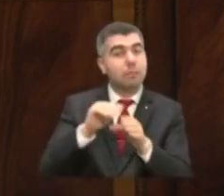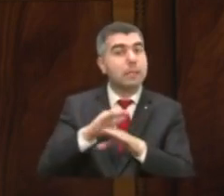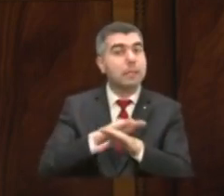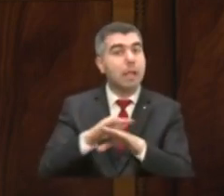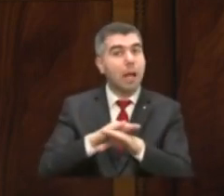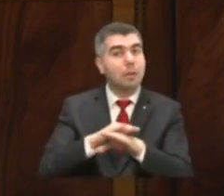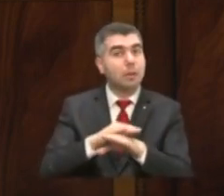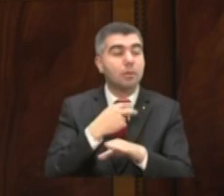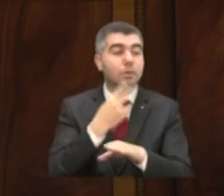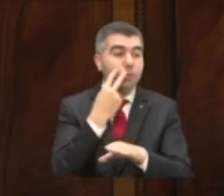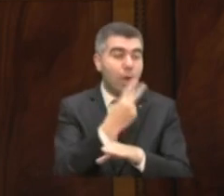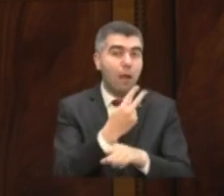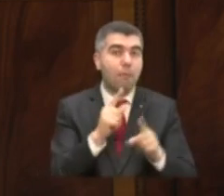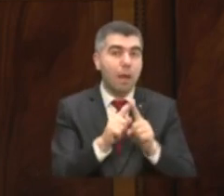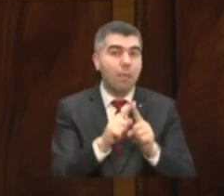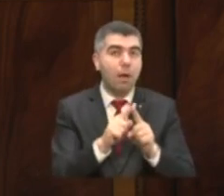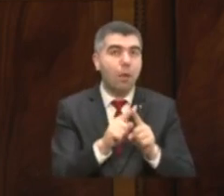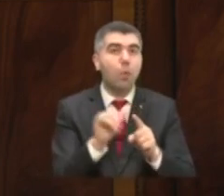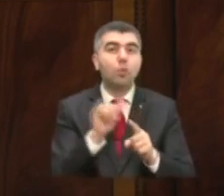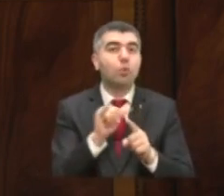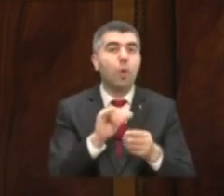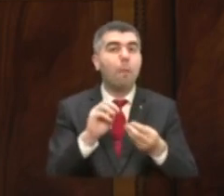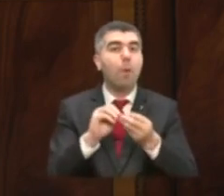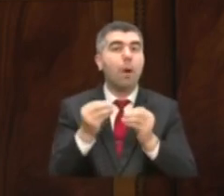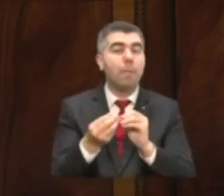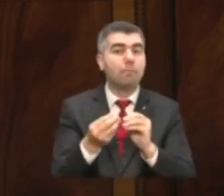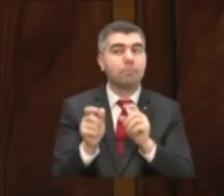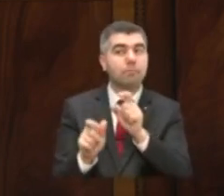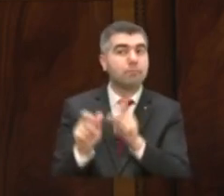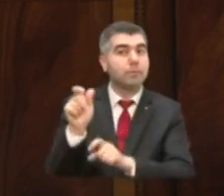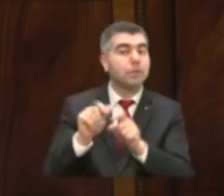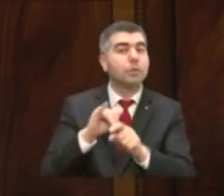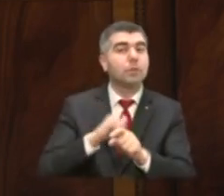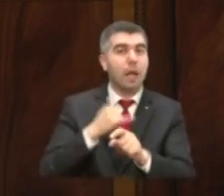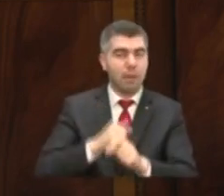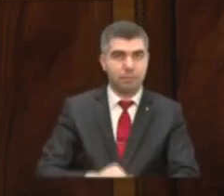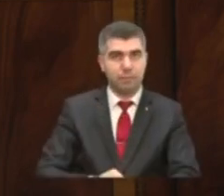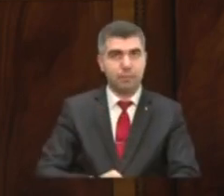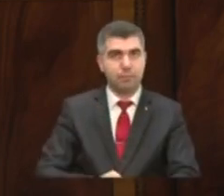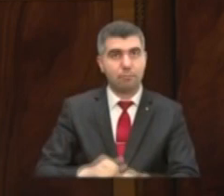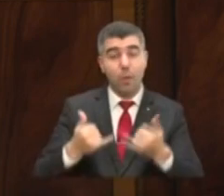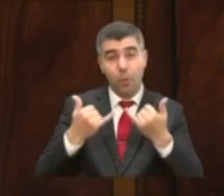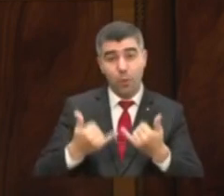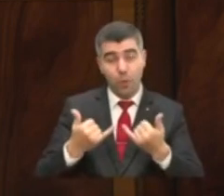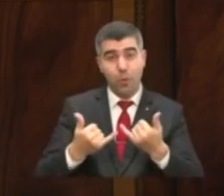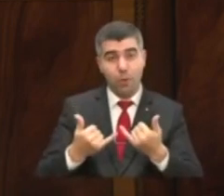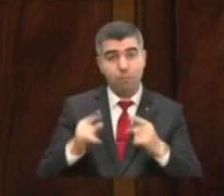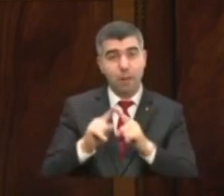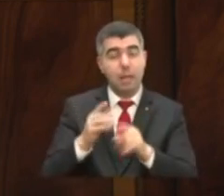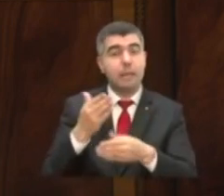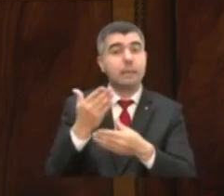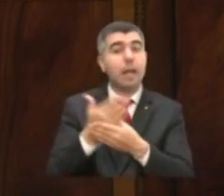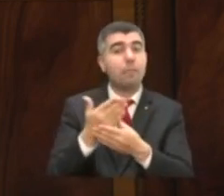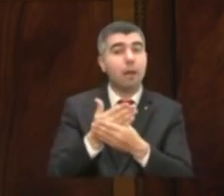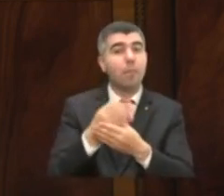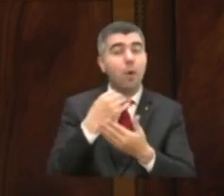تضطلع بأدوارها الدستورية كاملة. إضافة إلى ذلك، اليوم من بين الأسباب اللي كتخلي الشباب ما